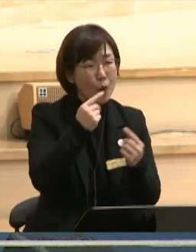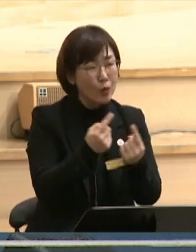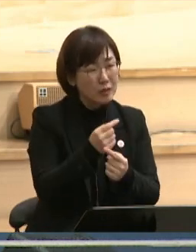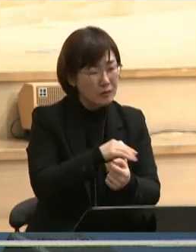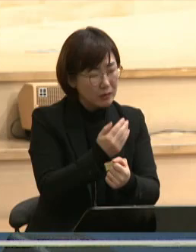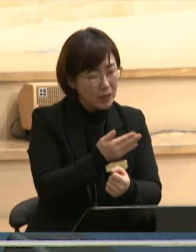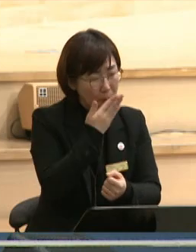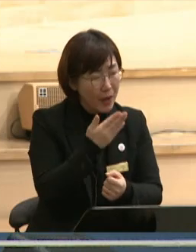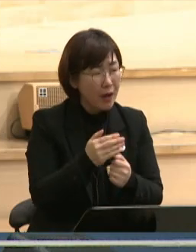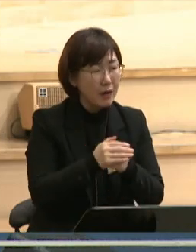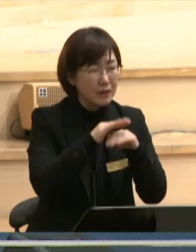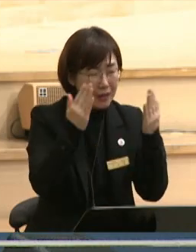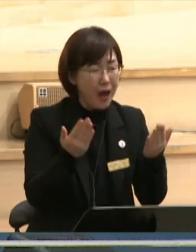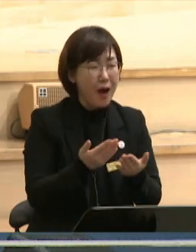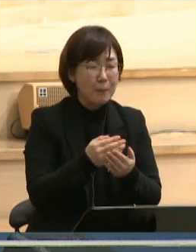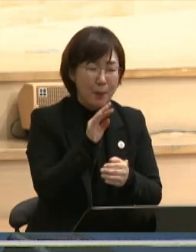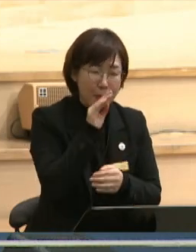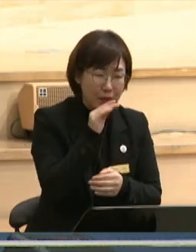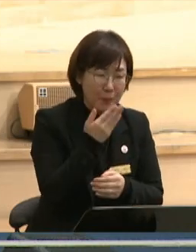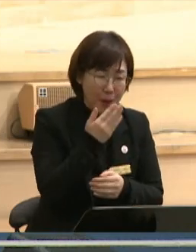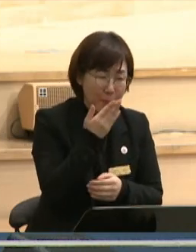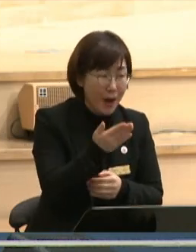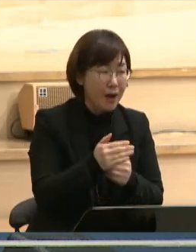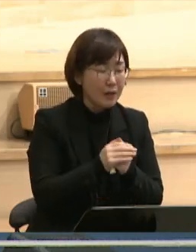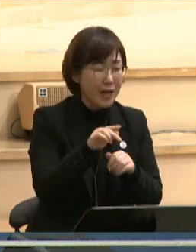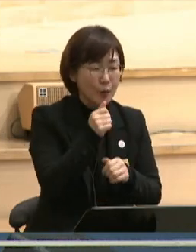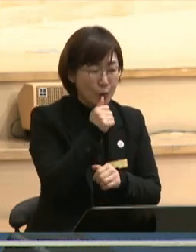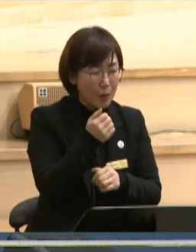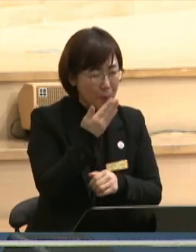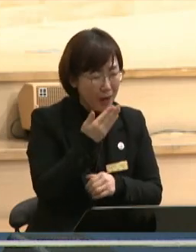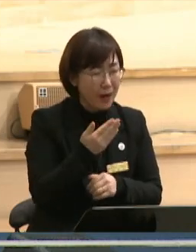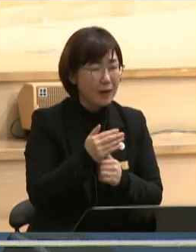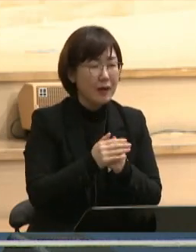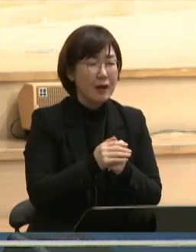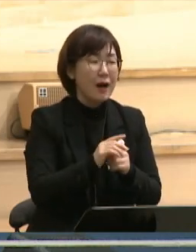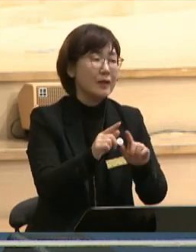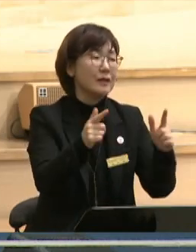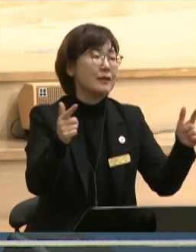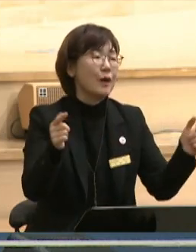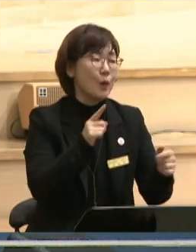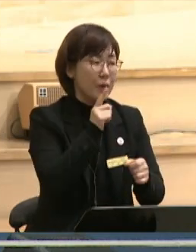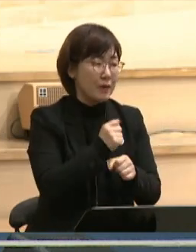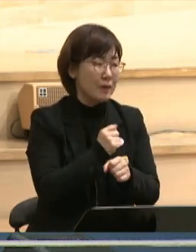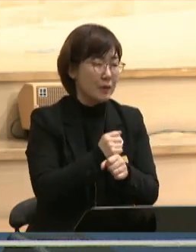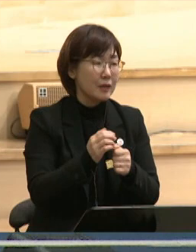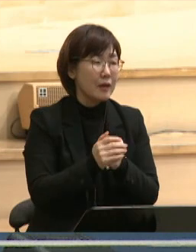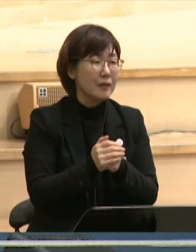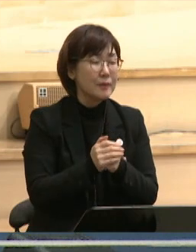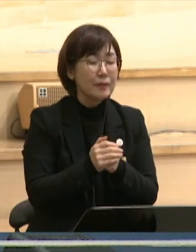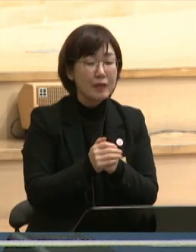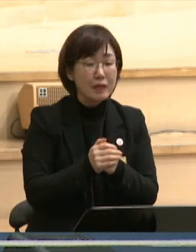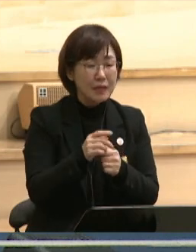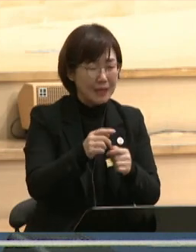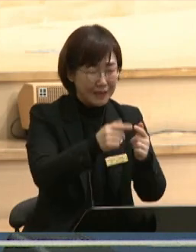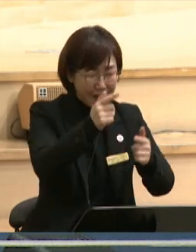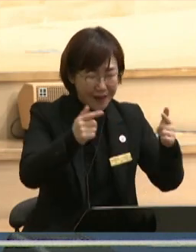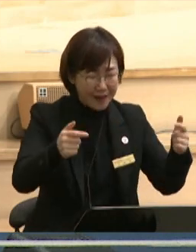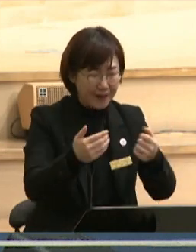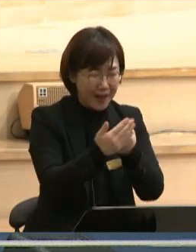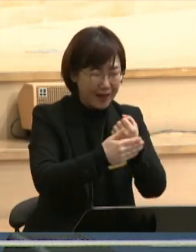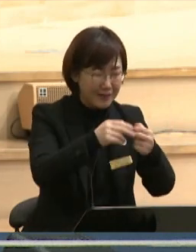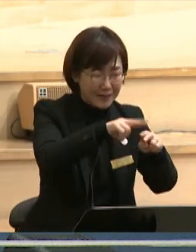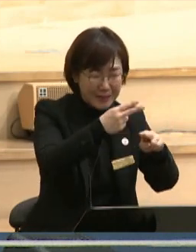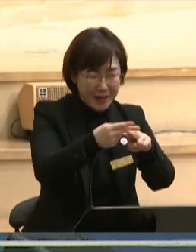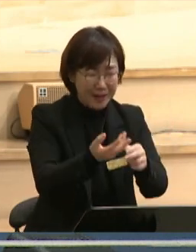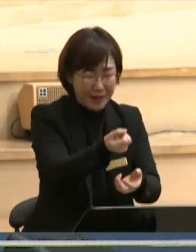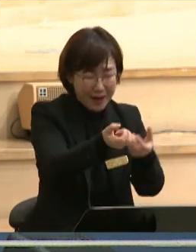은사를 가진 자에게는 다 방언을 말하는 자에게는 다 통역하는 자에게는 반문을 합니다 그러면서 그 다양한 은사와